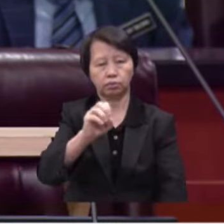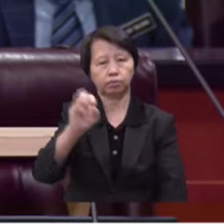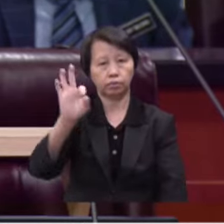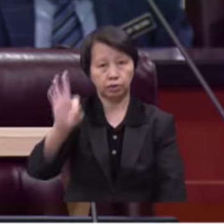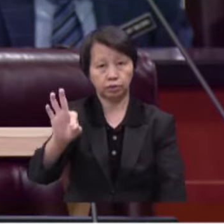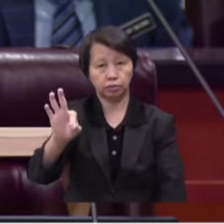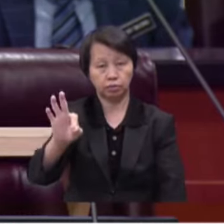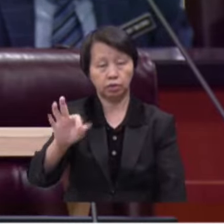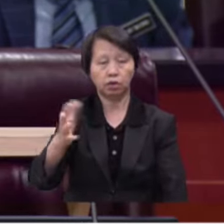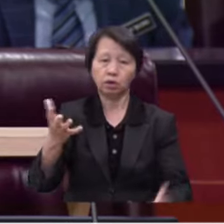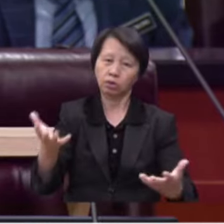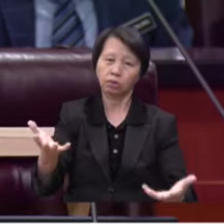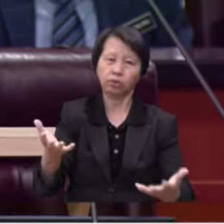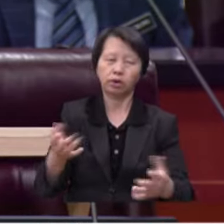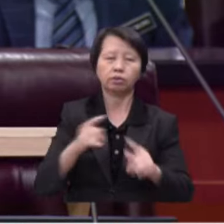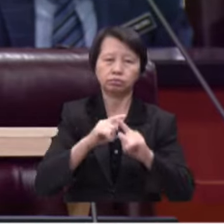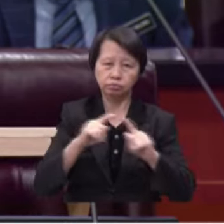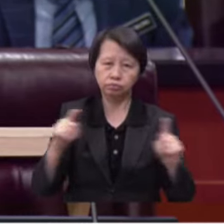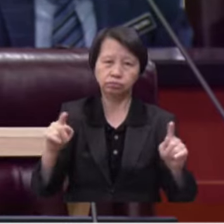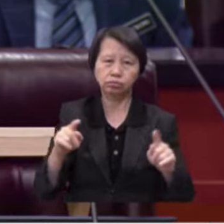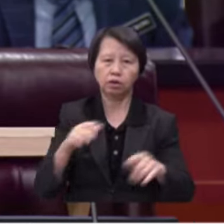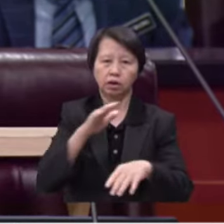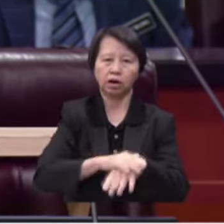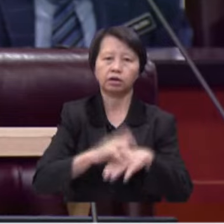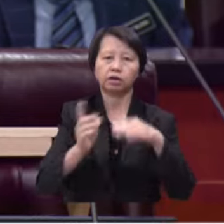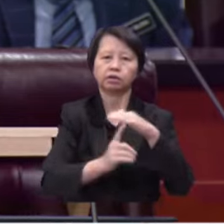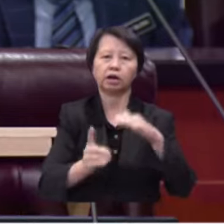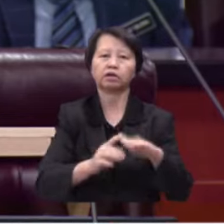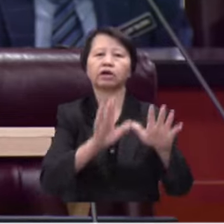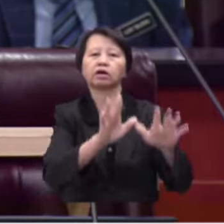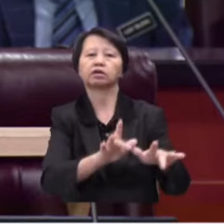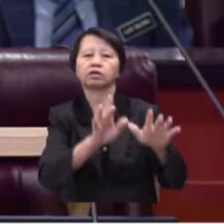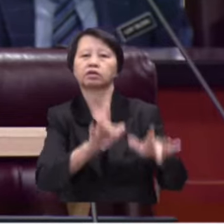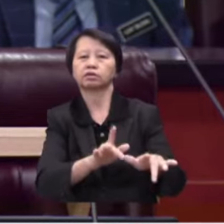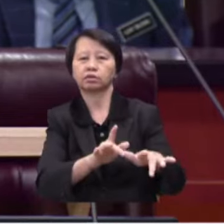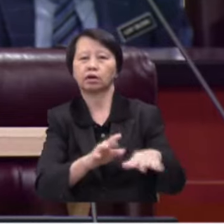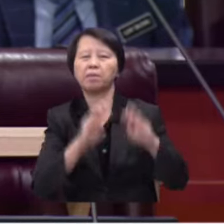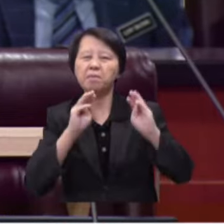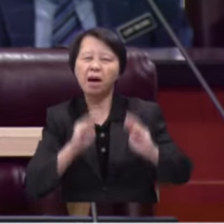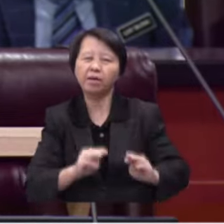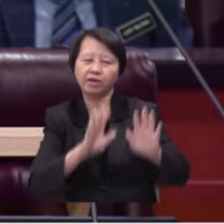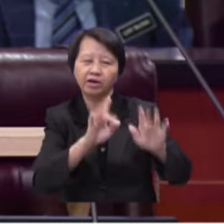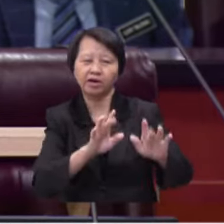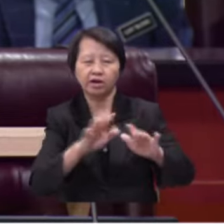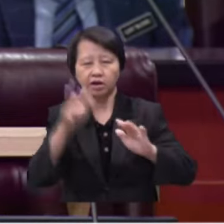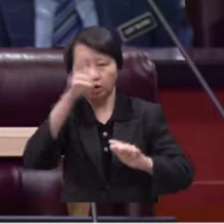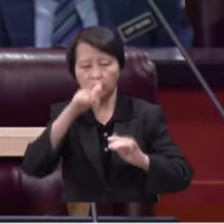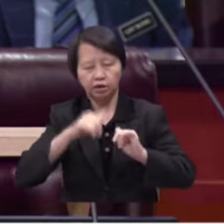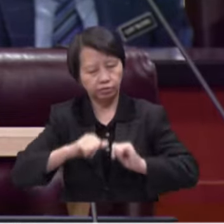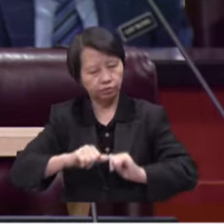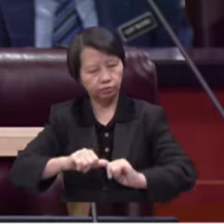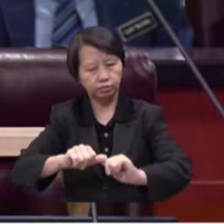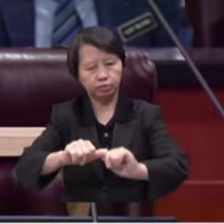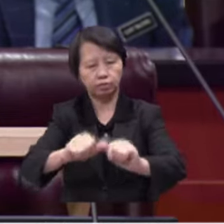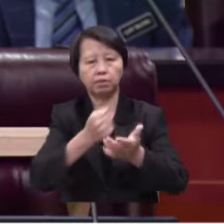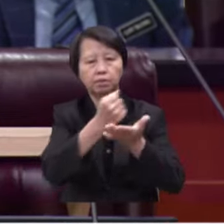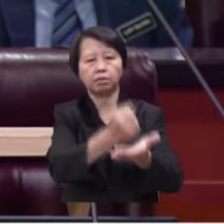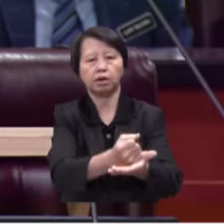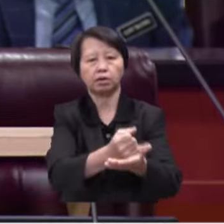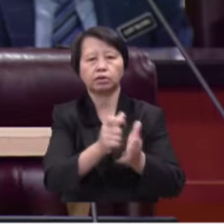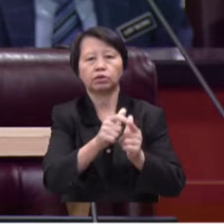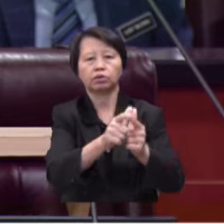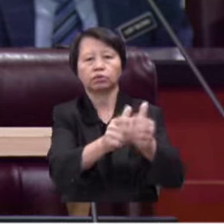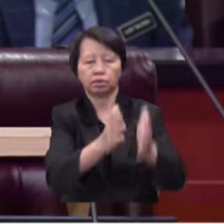walaupun bagaimanapun atas dasar kemanusiaan seperti mana saya kata tadi Kerajaan Malaysia akan terus membantu gulungan